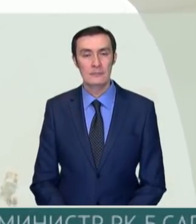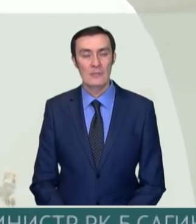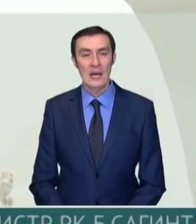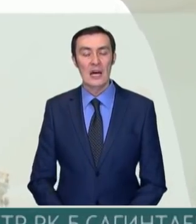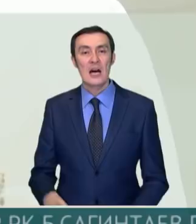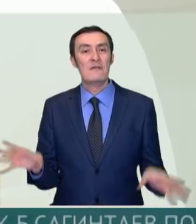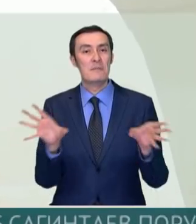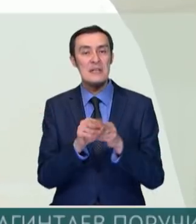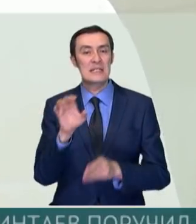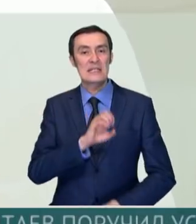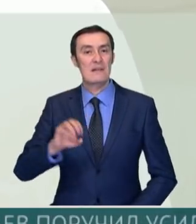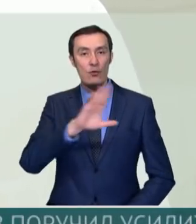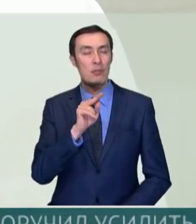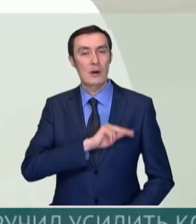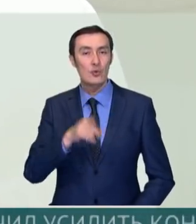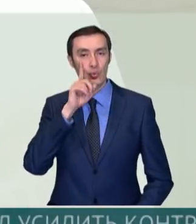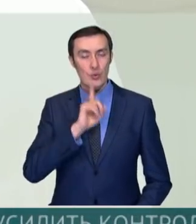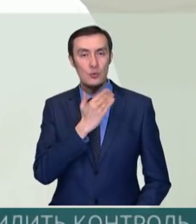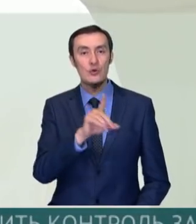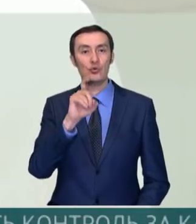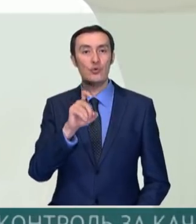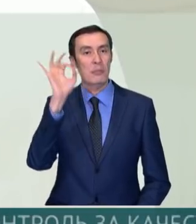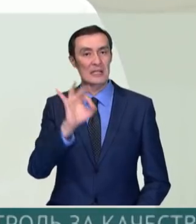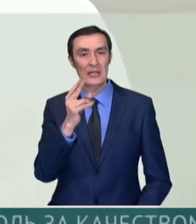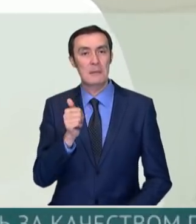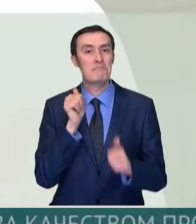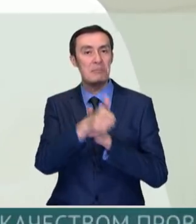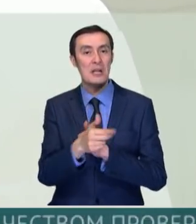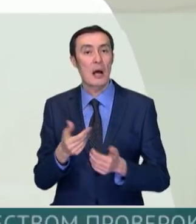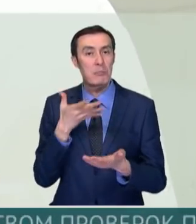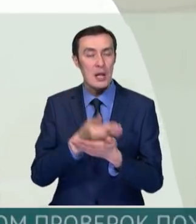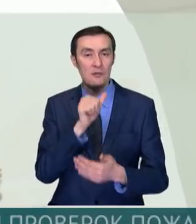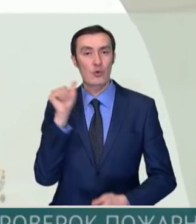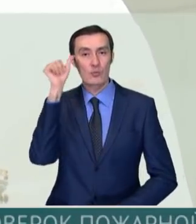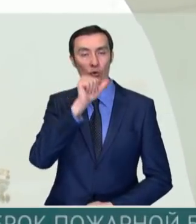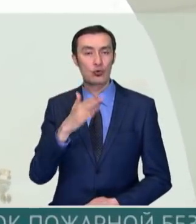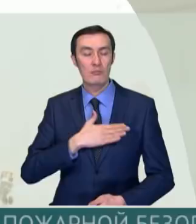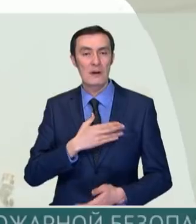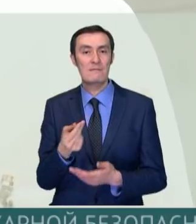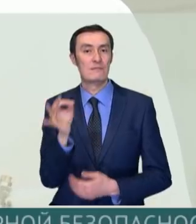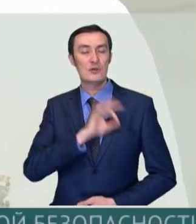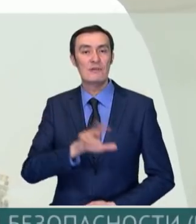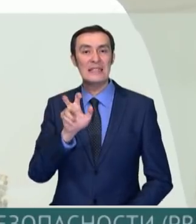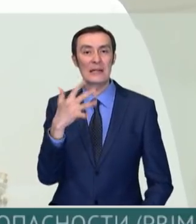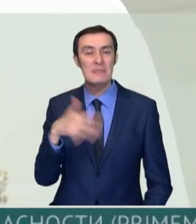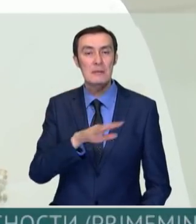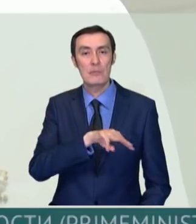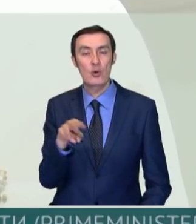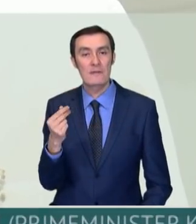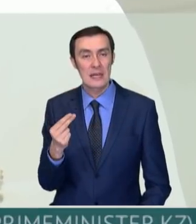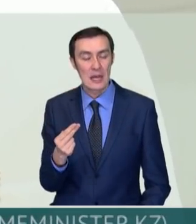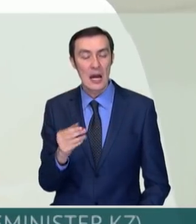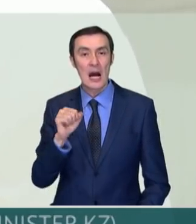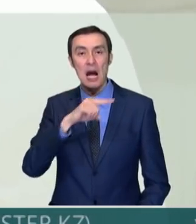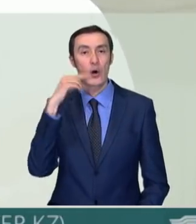С Европой работать очень удобно. У них 100% предоплата. К примеру, в прошлом году мы за филе выручили 350 миллионов тенге, а